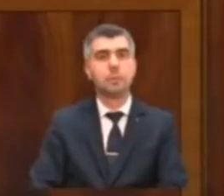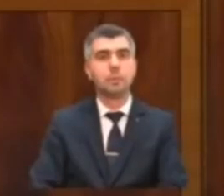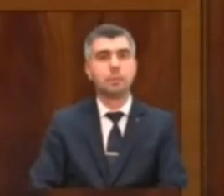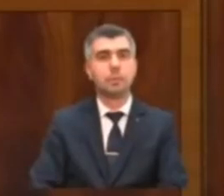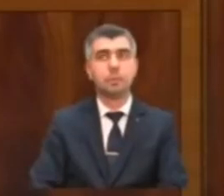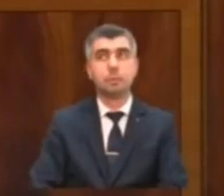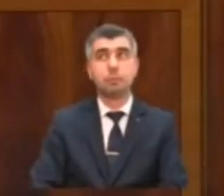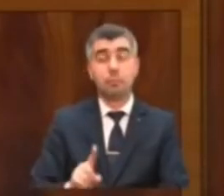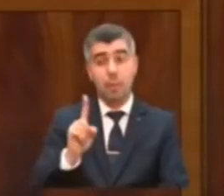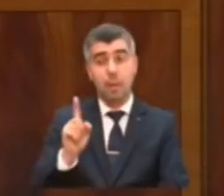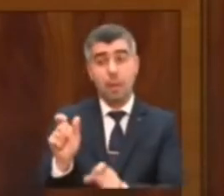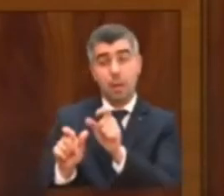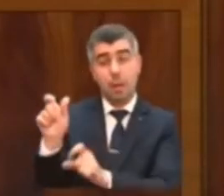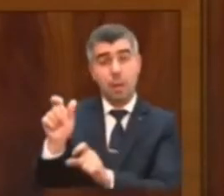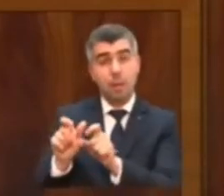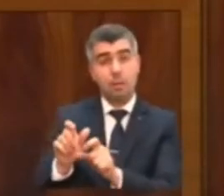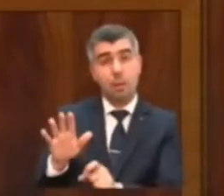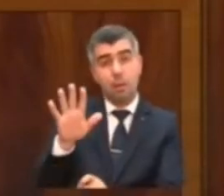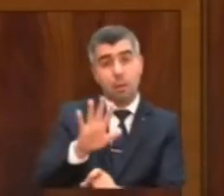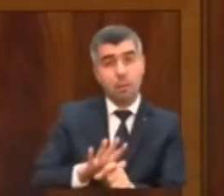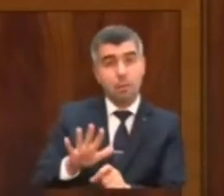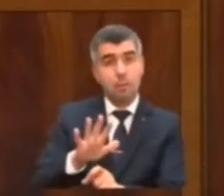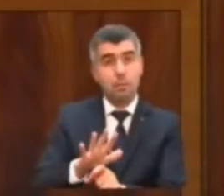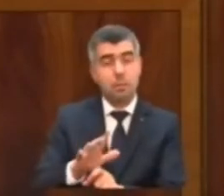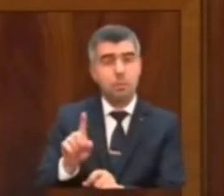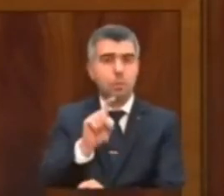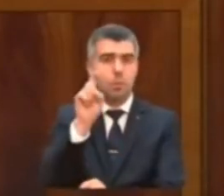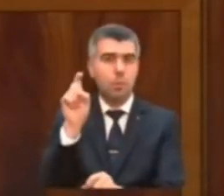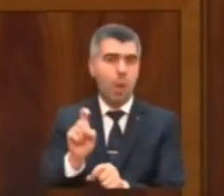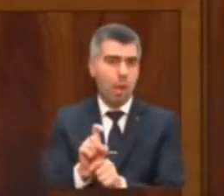بعض المواطنات والمواطنين كيتسألوا